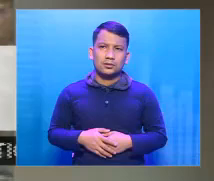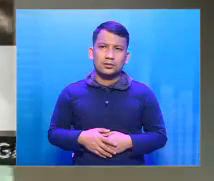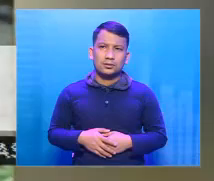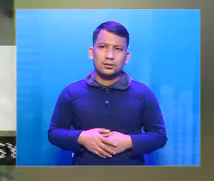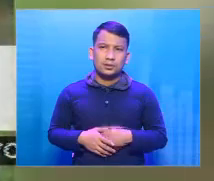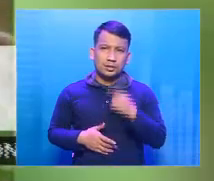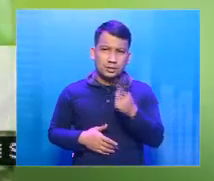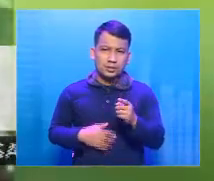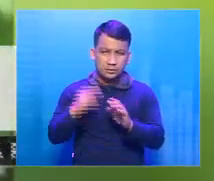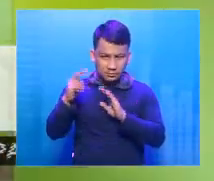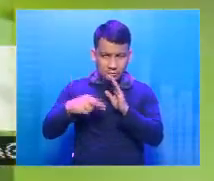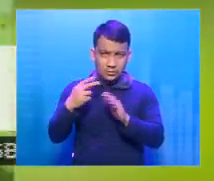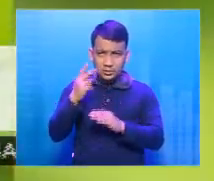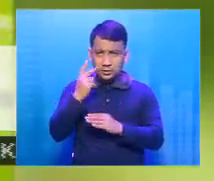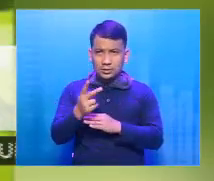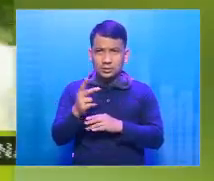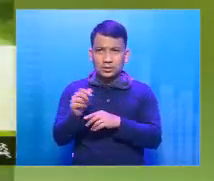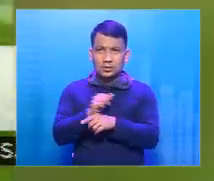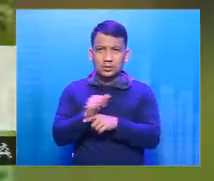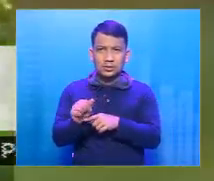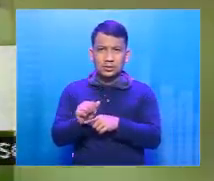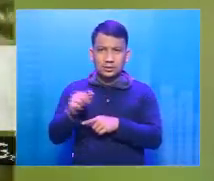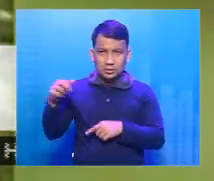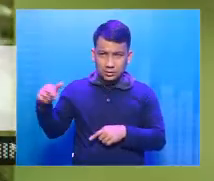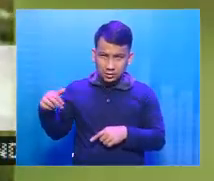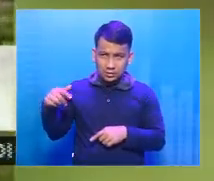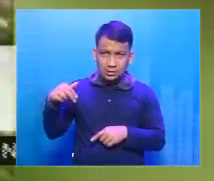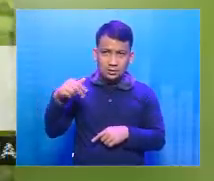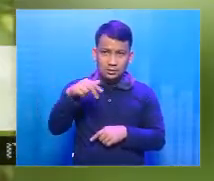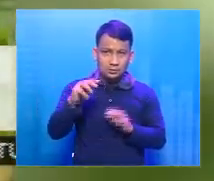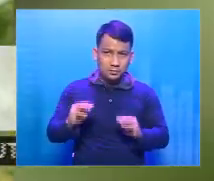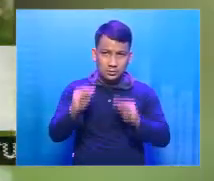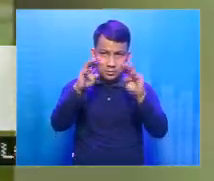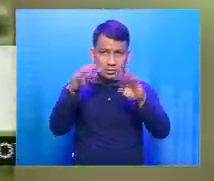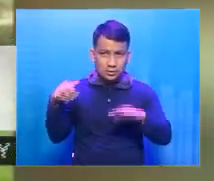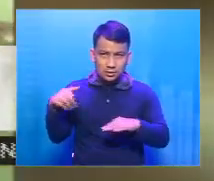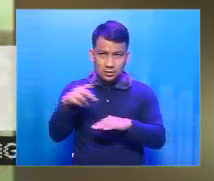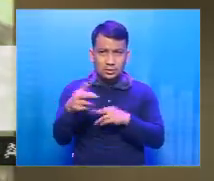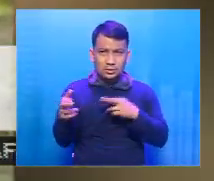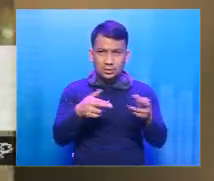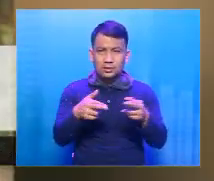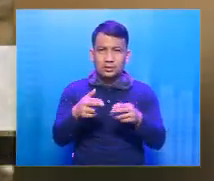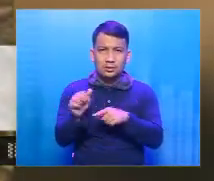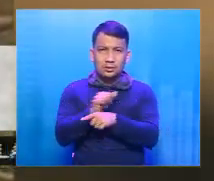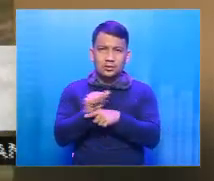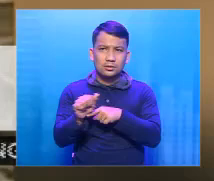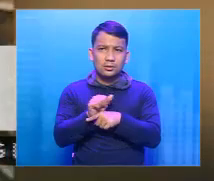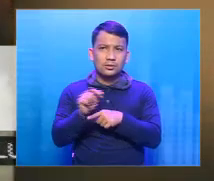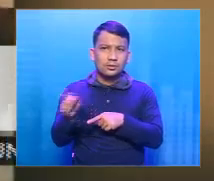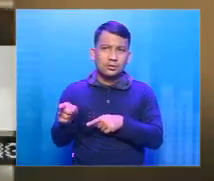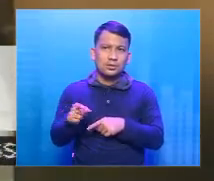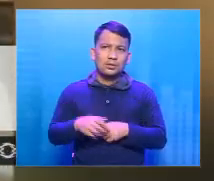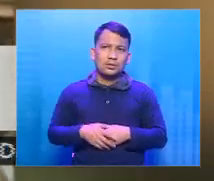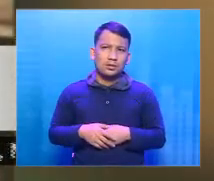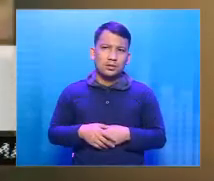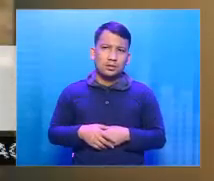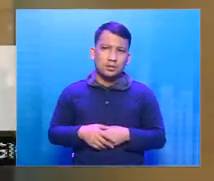Sa isa pang video, kita rin ang pagha-hiking nila sa bundok at sa batis bilang bahagi raw ng kanilang